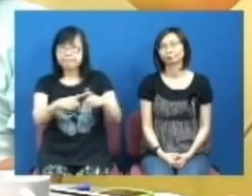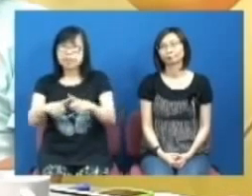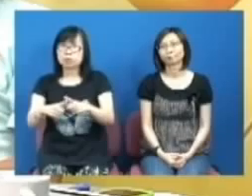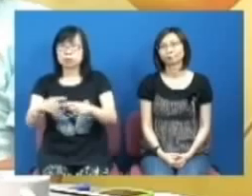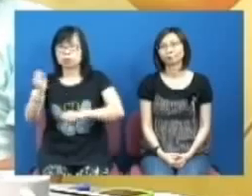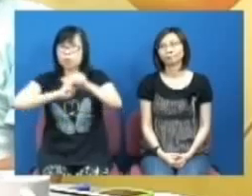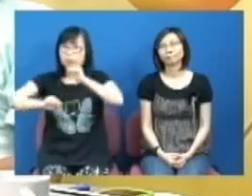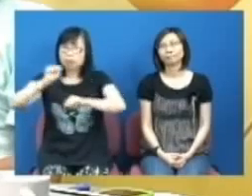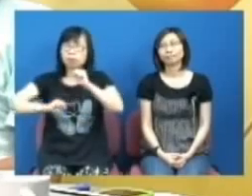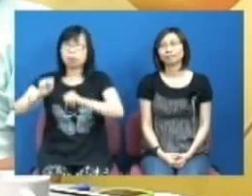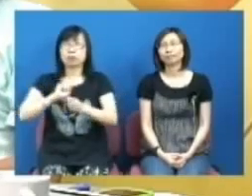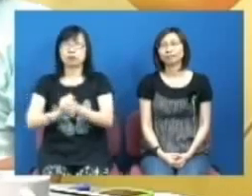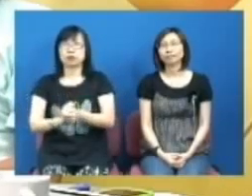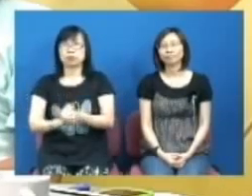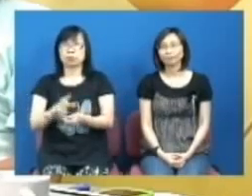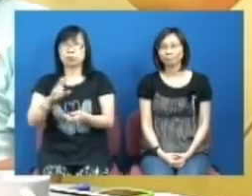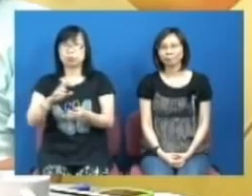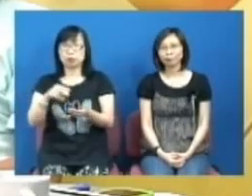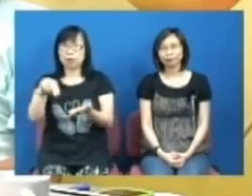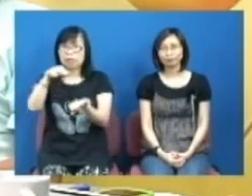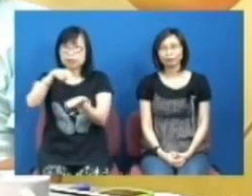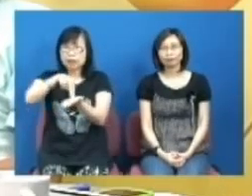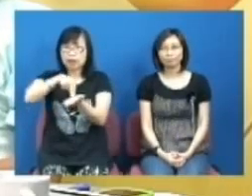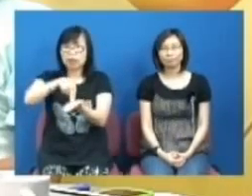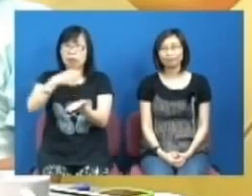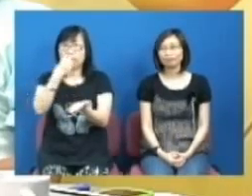係立足於本土，或者係